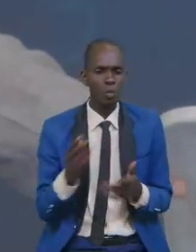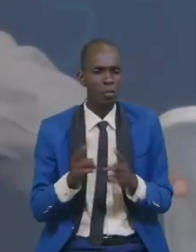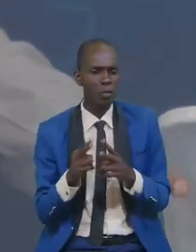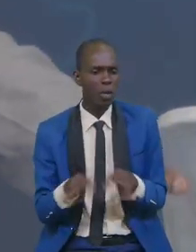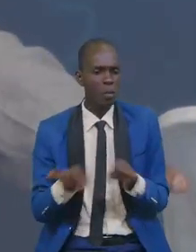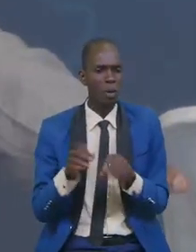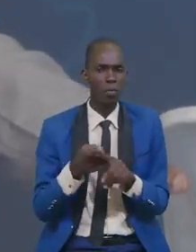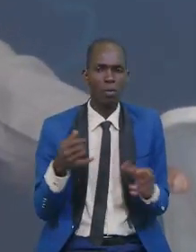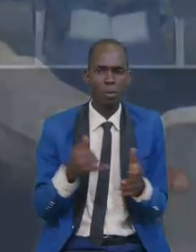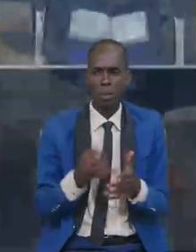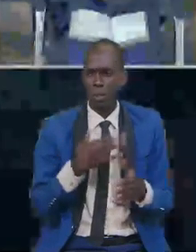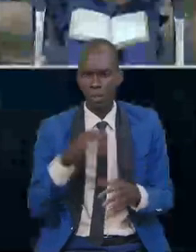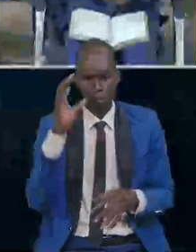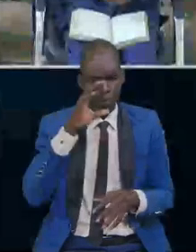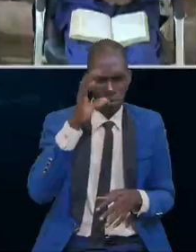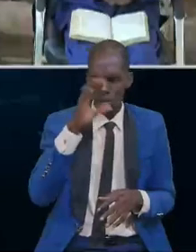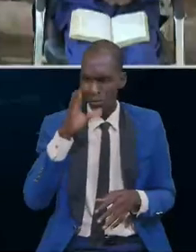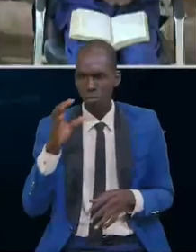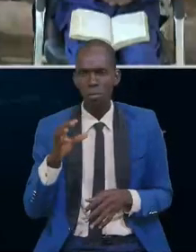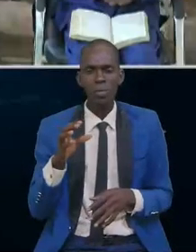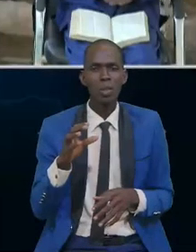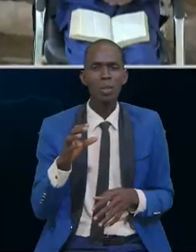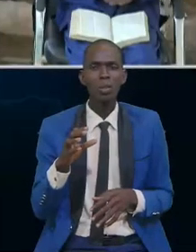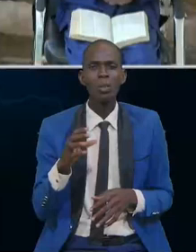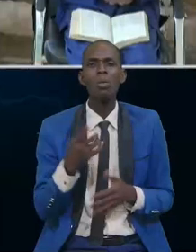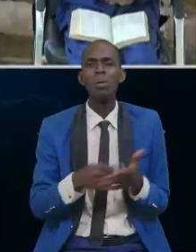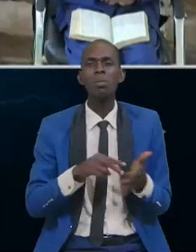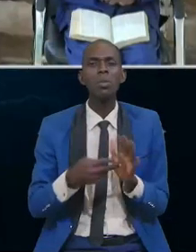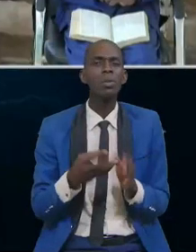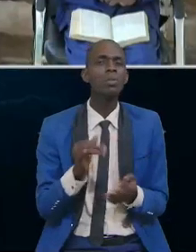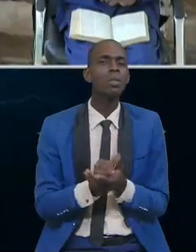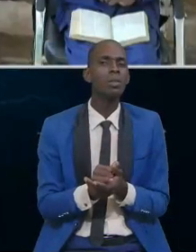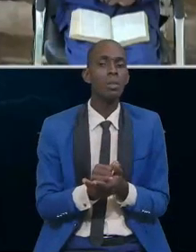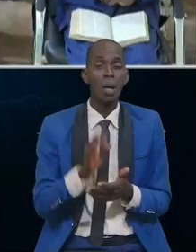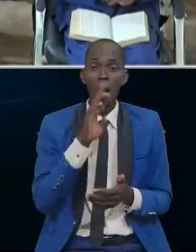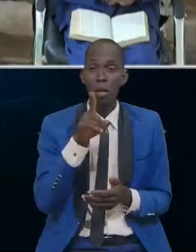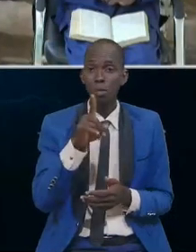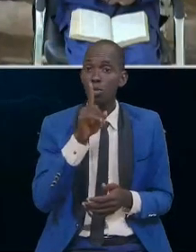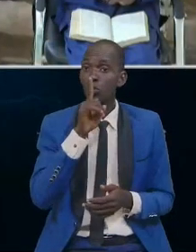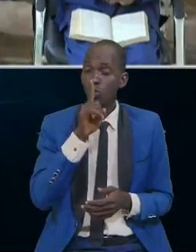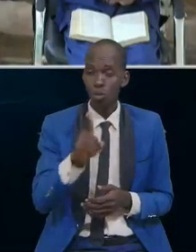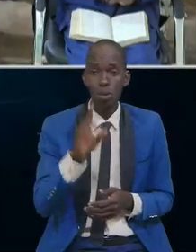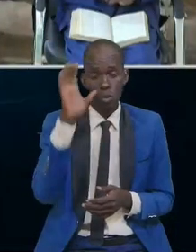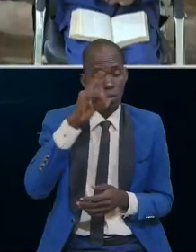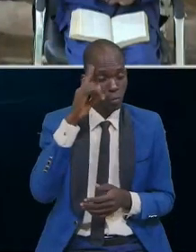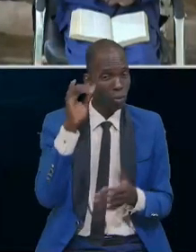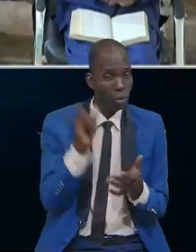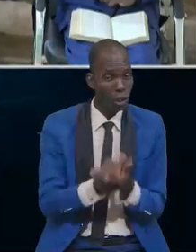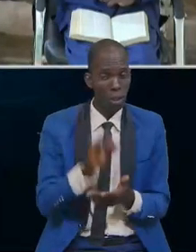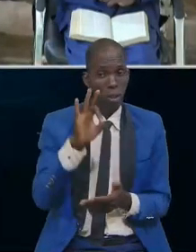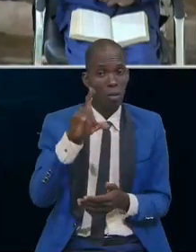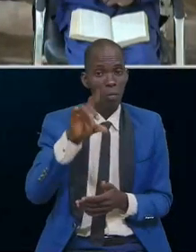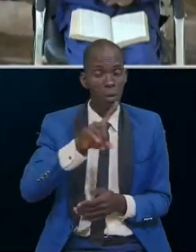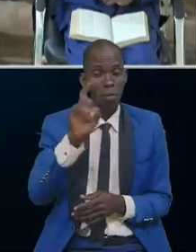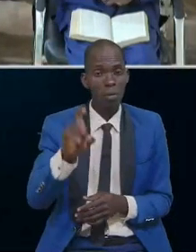c'est urgent pour moi. Et tu cherches par-ci par-là. Ça veut dire quoi? Tu cherches quelque